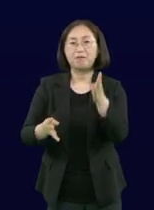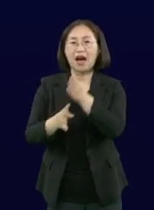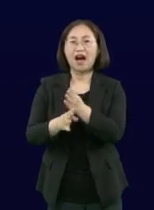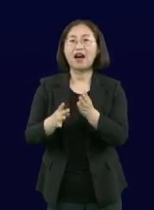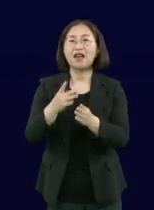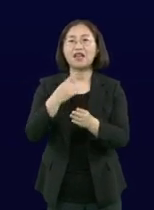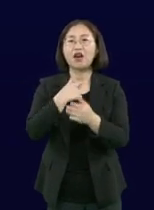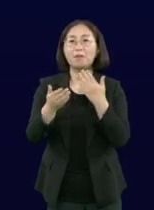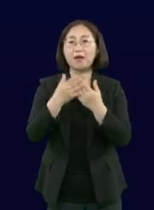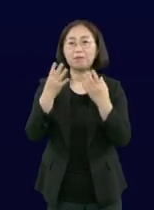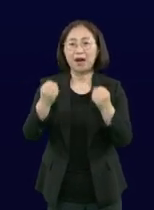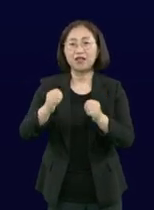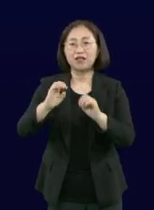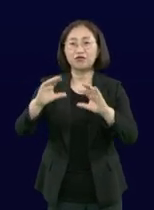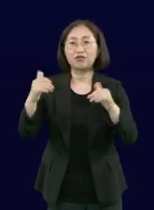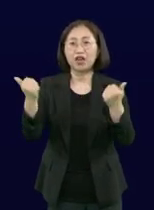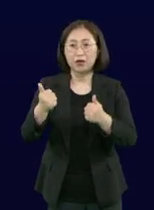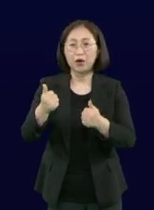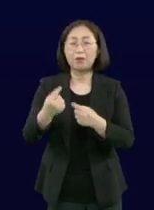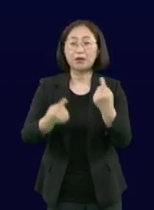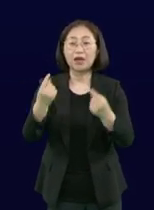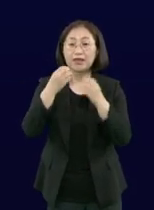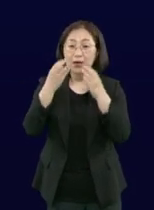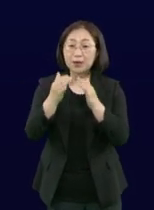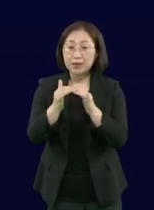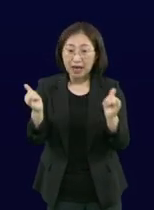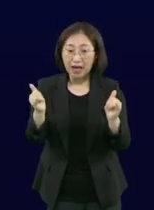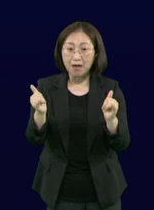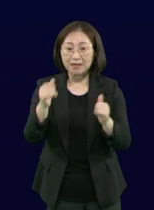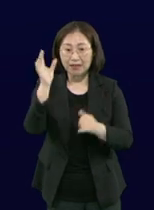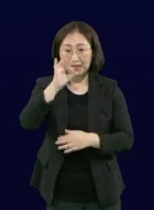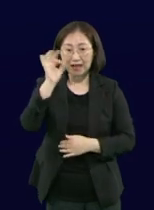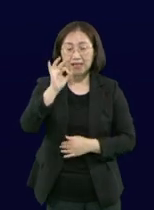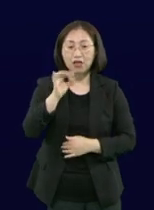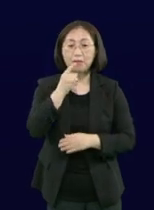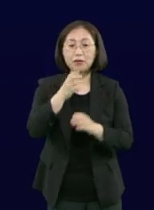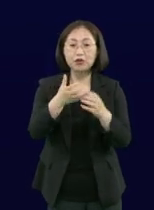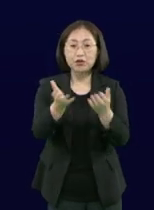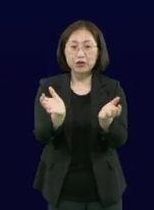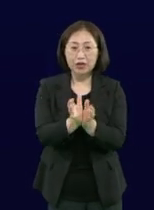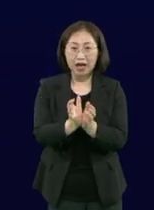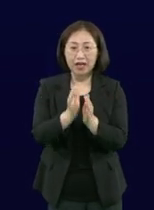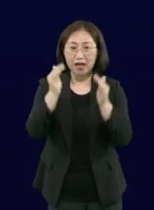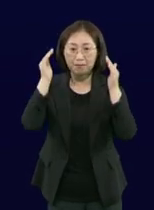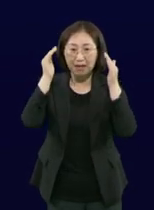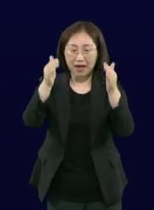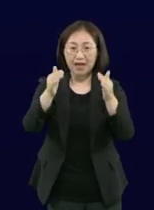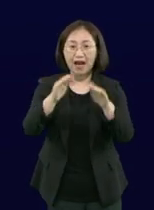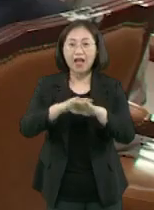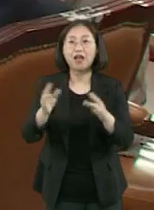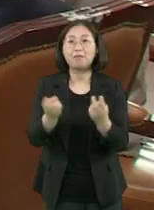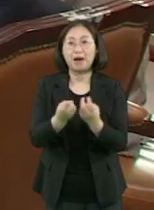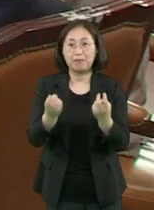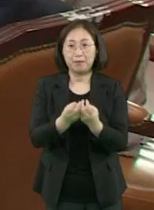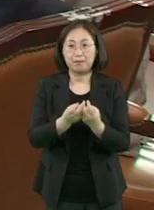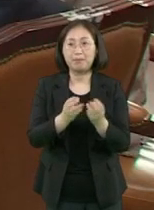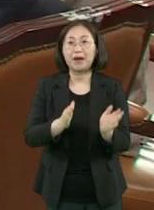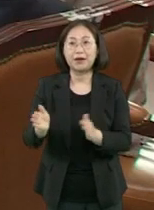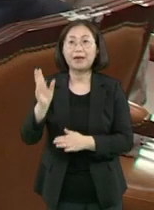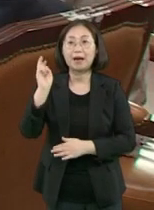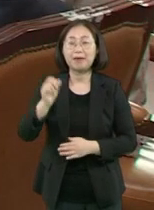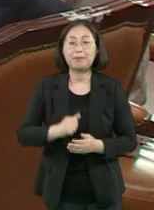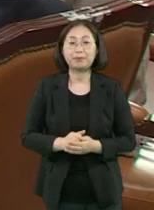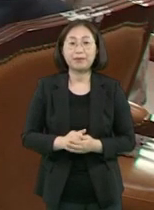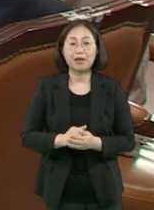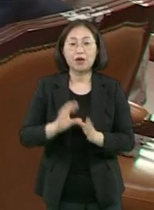또 새로운 인물들을 찾아서 민주당의 방향을 또 길을 모색하지 않을까 하는 생각을 해봅니다. 국민의힘